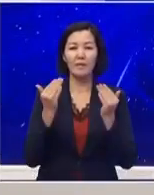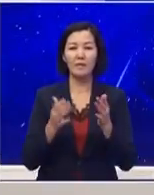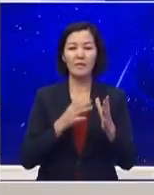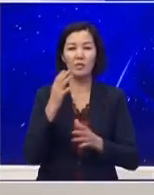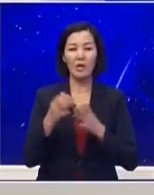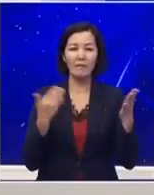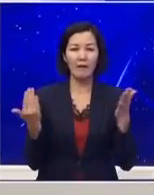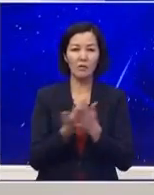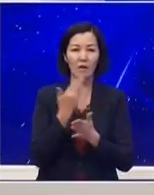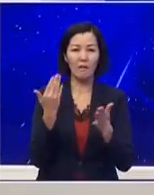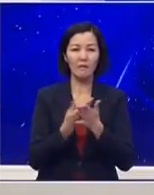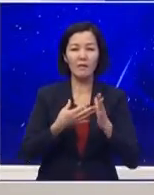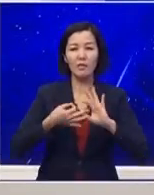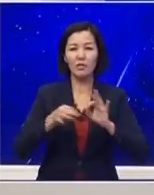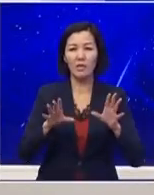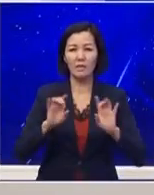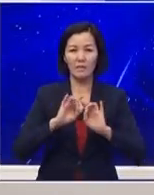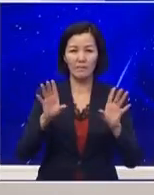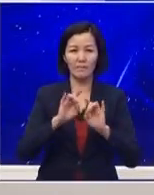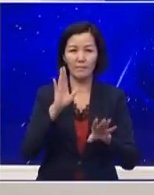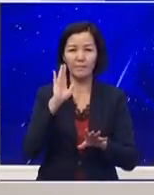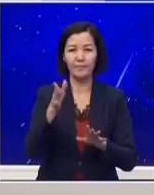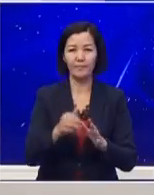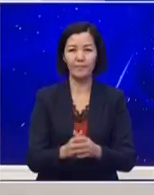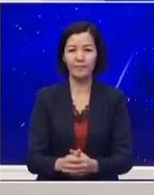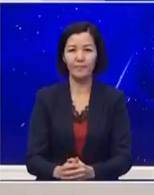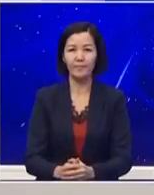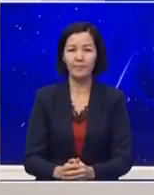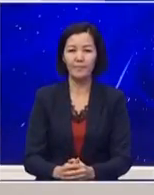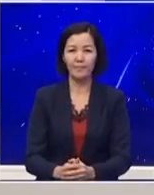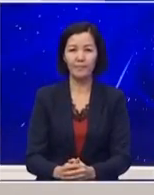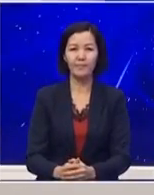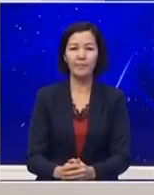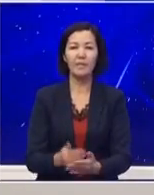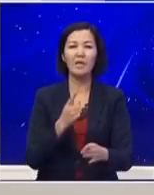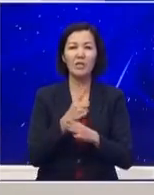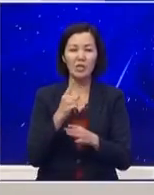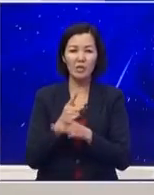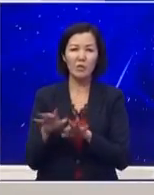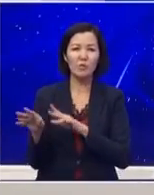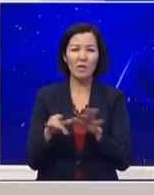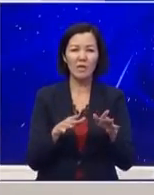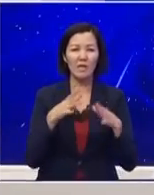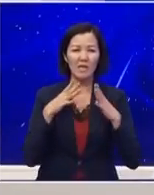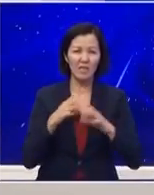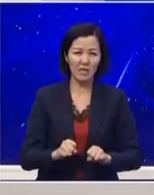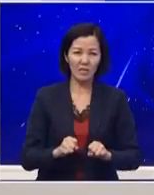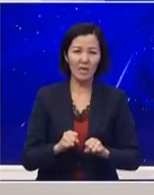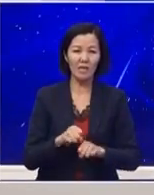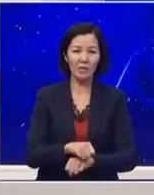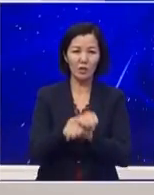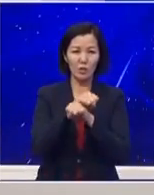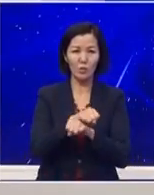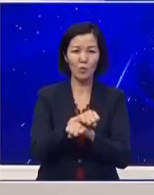Енді жаханда болып жатқан соңғы жаңалықтарға құлақ түрсек. Шектеу шараларынан әбден шаршаған австралиялықтар наразылық шеруіне